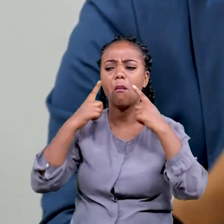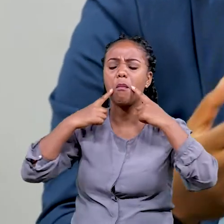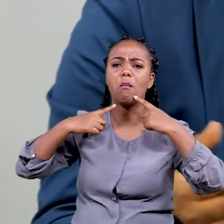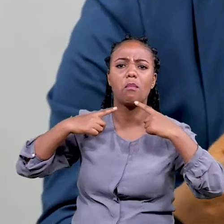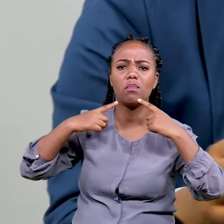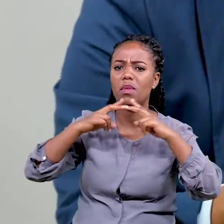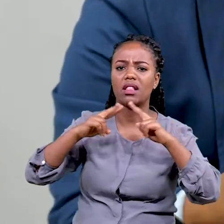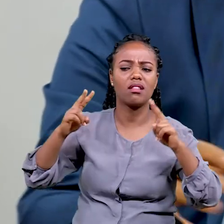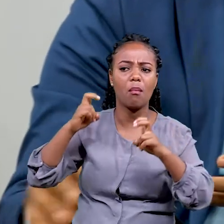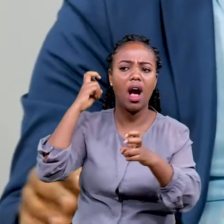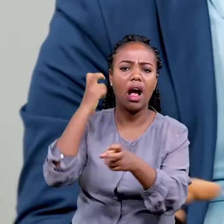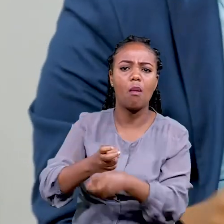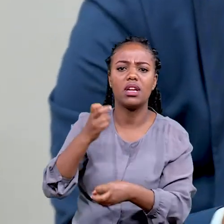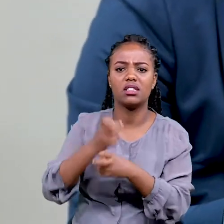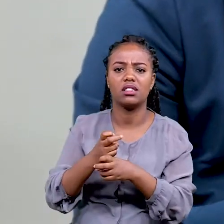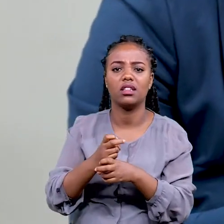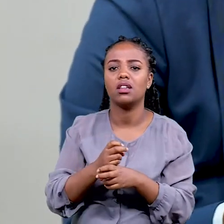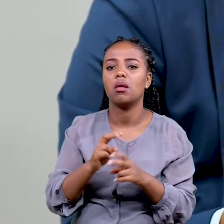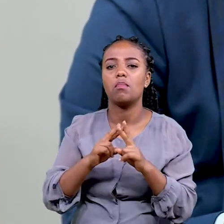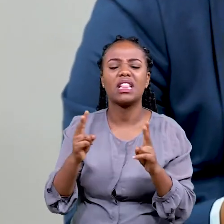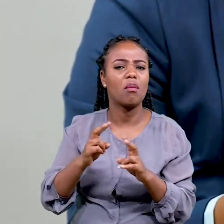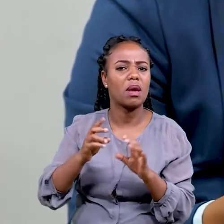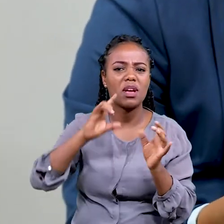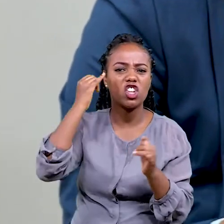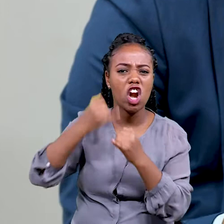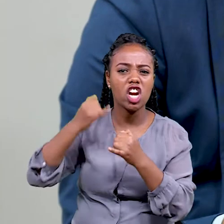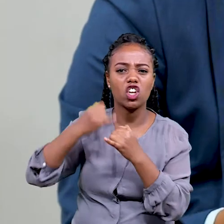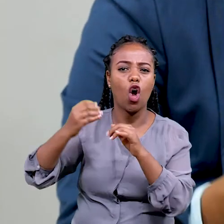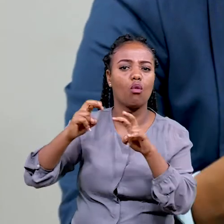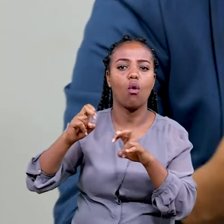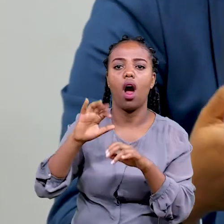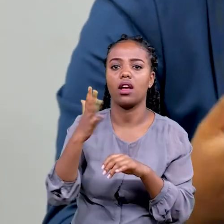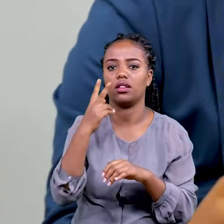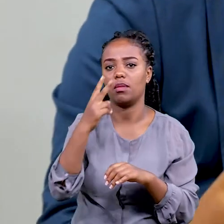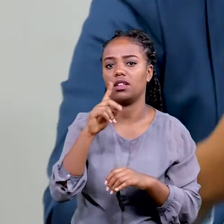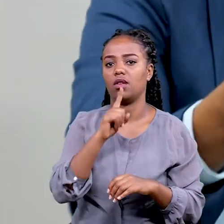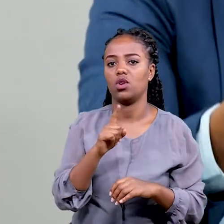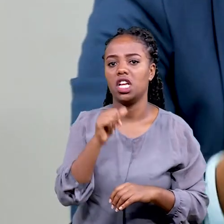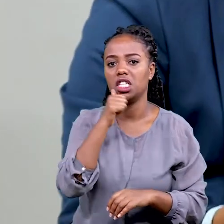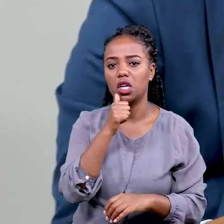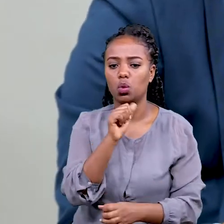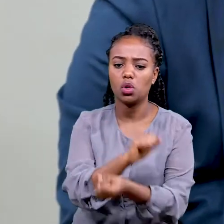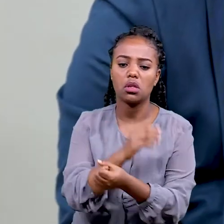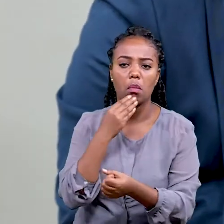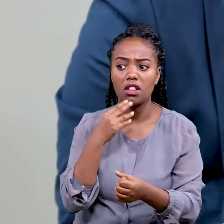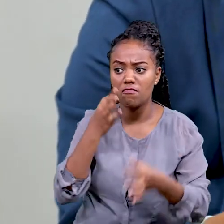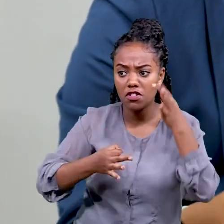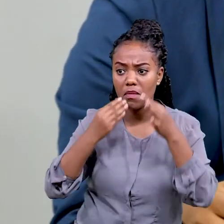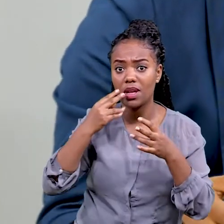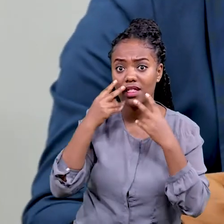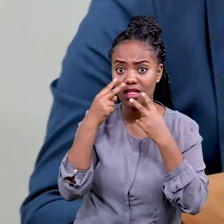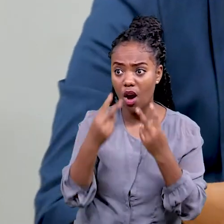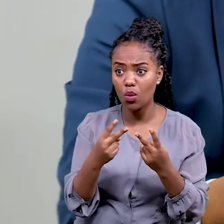እንዴት ደ ወረስት ኦፍ ደ ወረስት አይነት ብሎ የማየት ቴንደንሲም አለ ህብረተሰብ ላይ። ሴቶች ዩኒፎርም ለብሰው ማረሚያ ወይ ፍርድ ቤት ምናምን